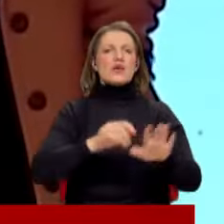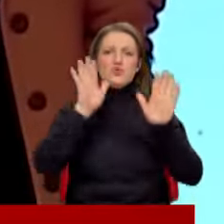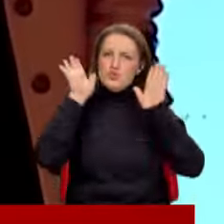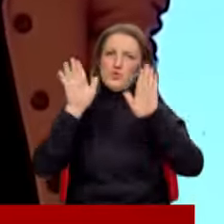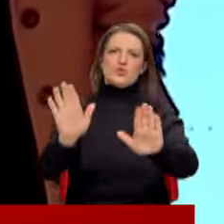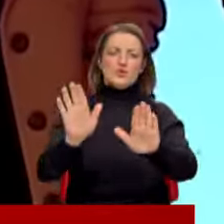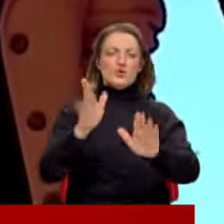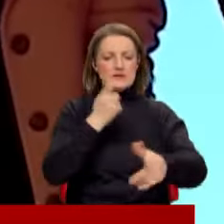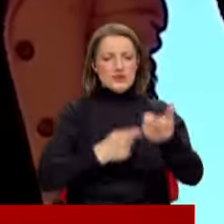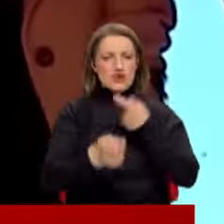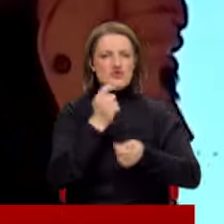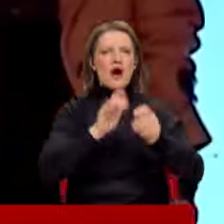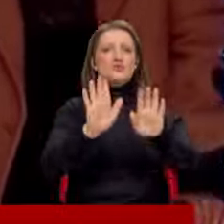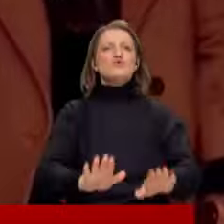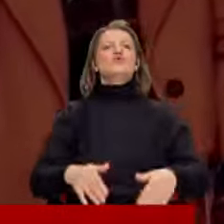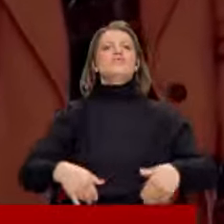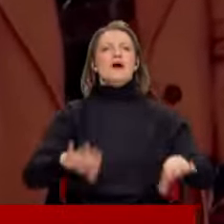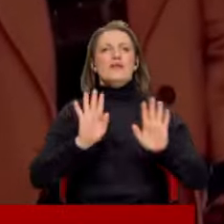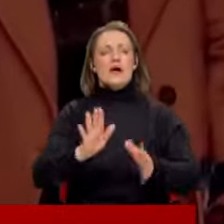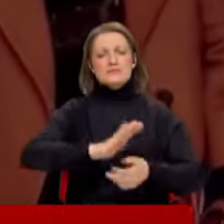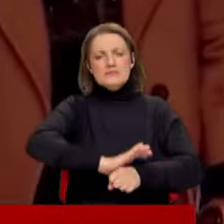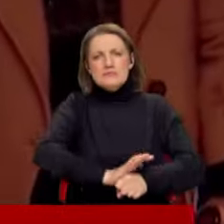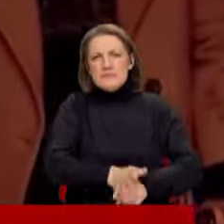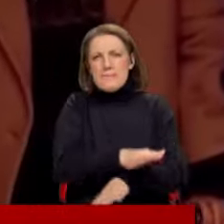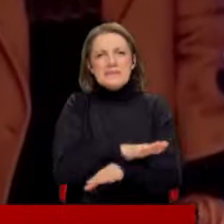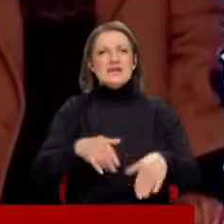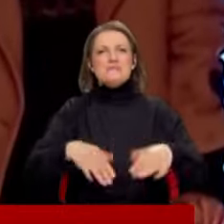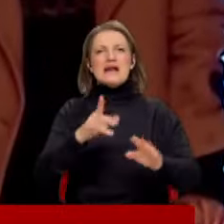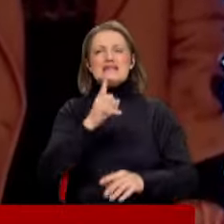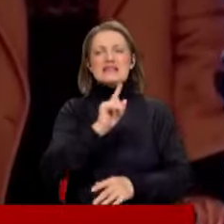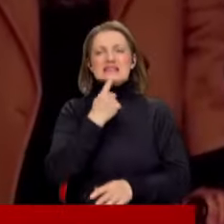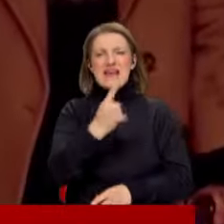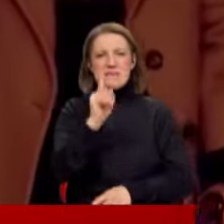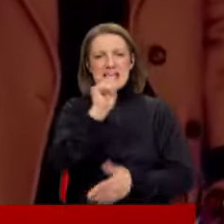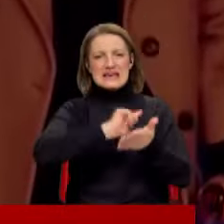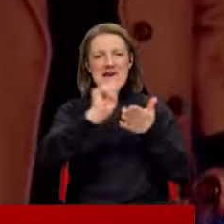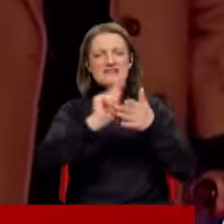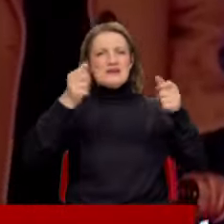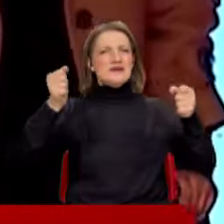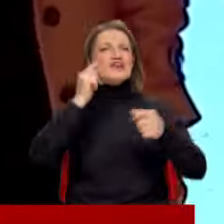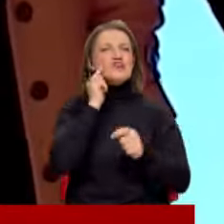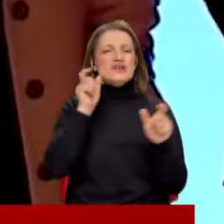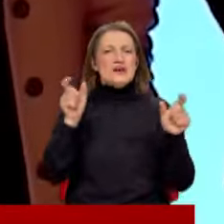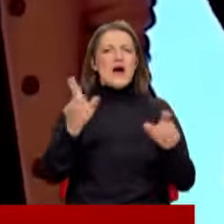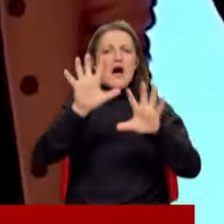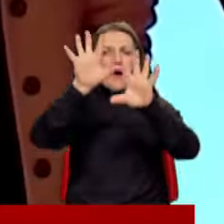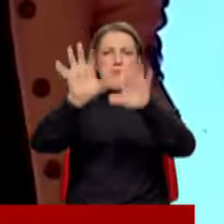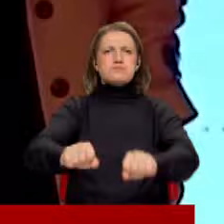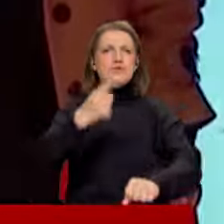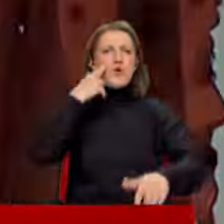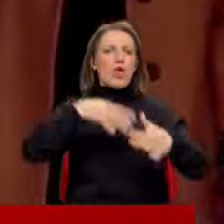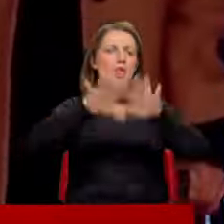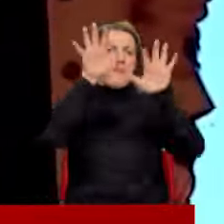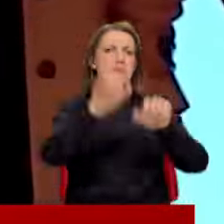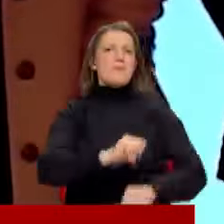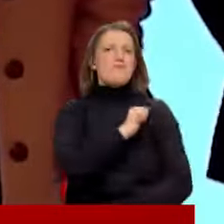durdur, ticaret durmadan zulüm bitmez diyen bir pankartı taşıyanları yaka paça gözaltına